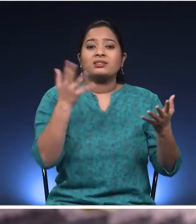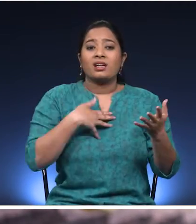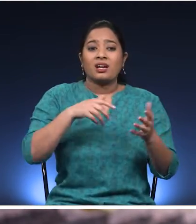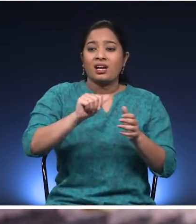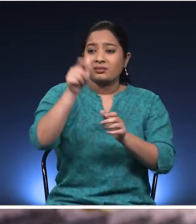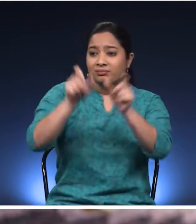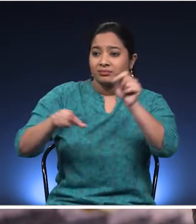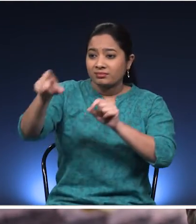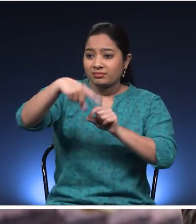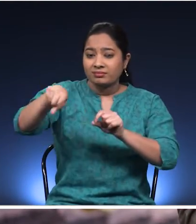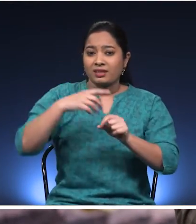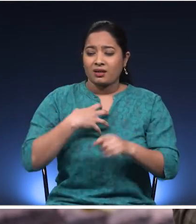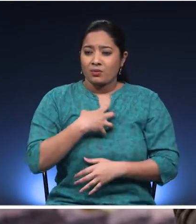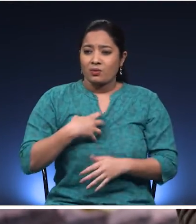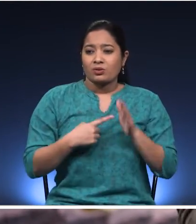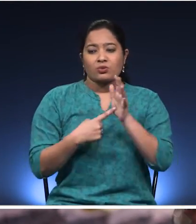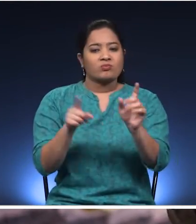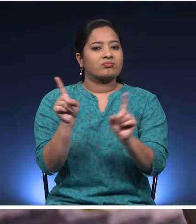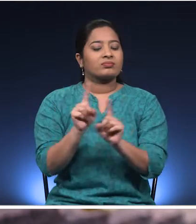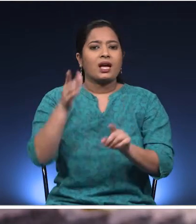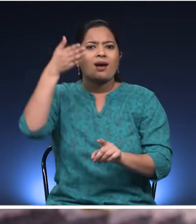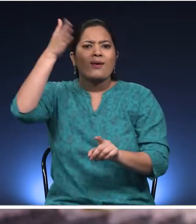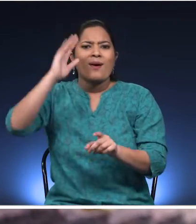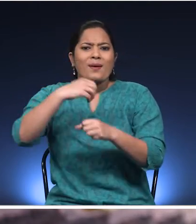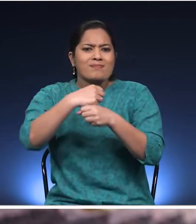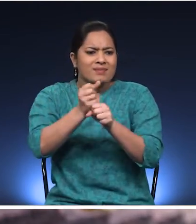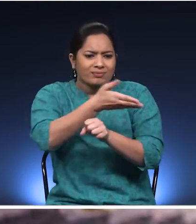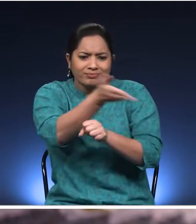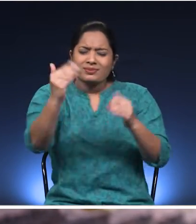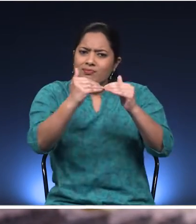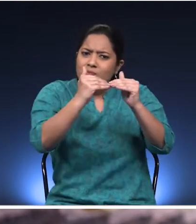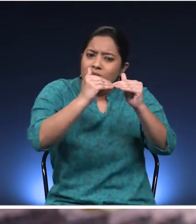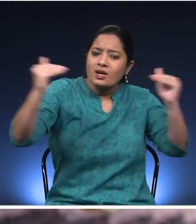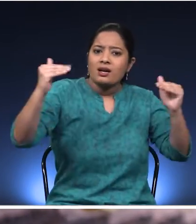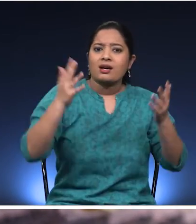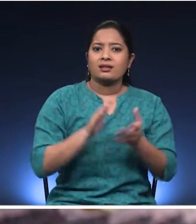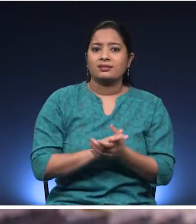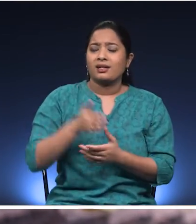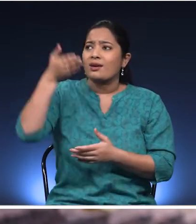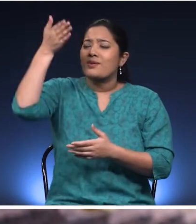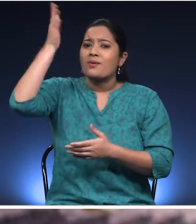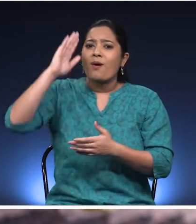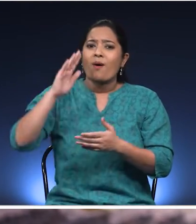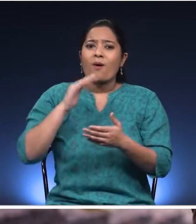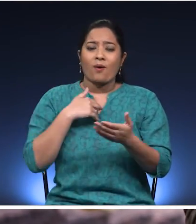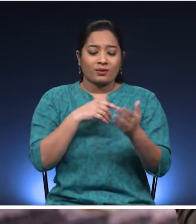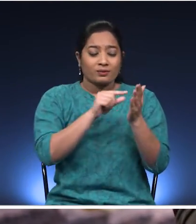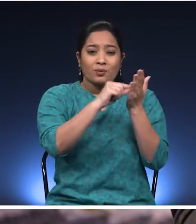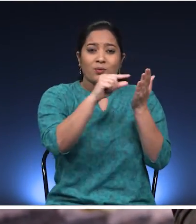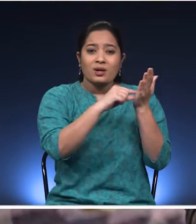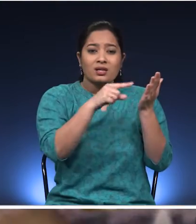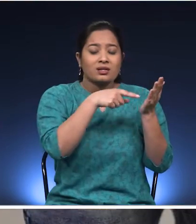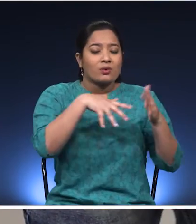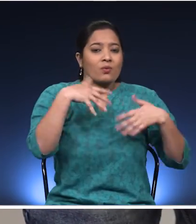करनी चाहिए, क्योंकि परमेश्वर ने जिसको भी बनाया है उत्तम बनाया है। इसलिए परमेश्वर का पाक वचन हमें यह सिखाता